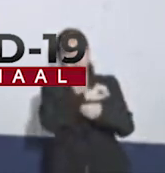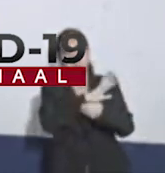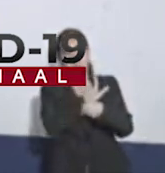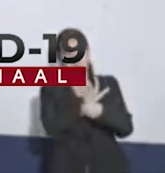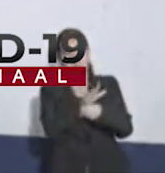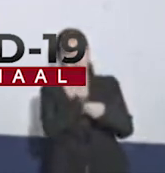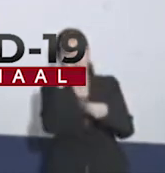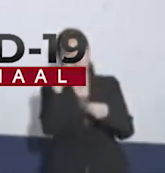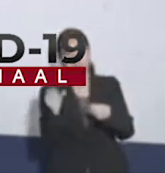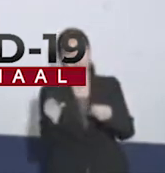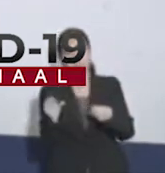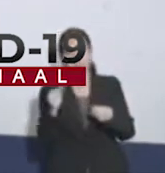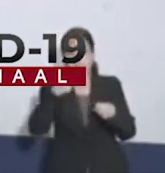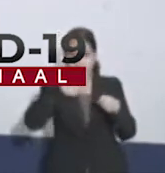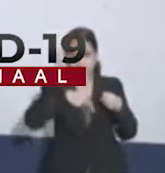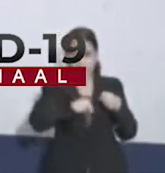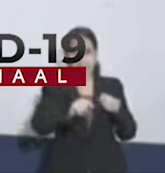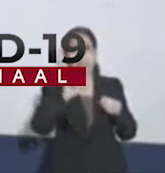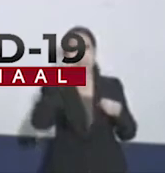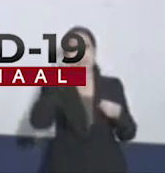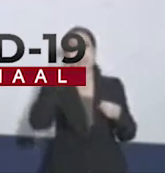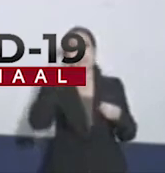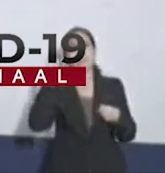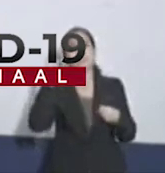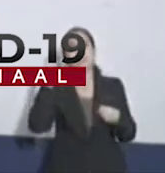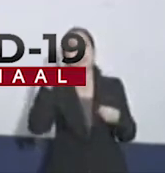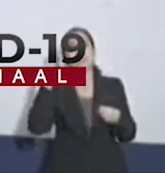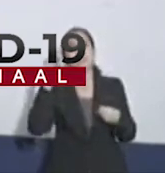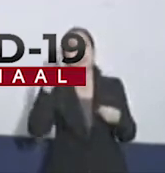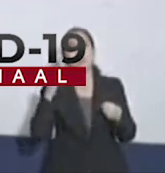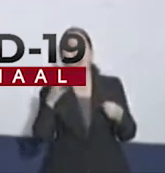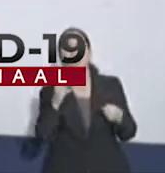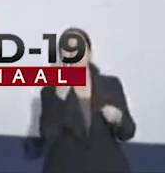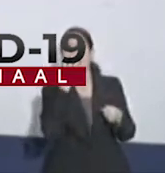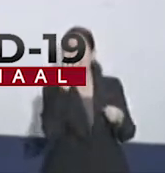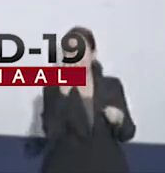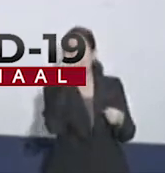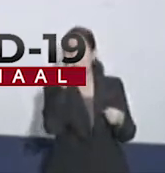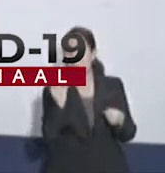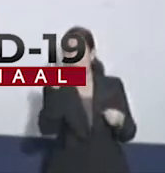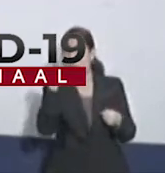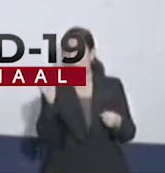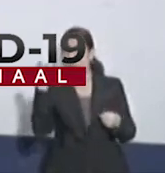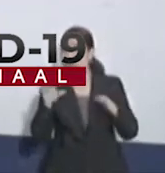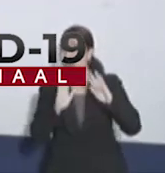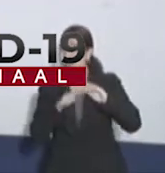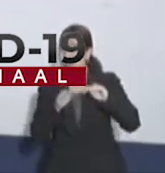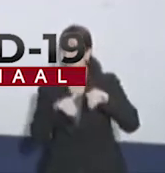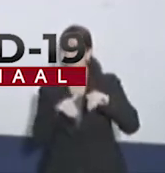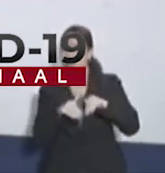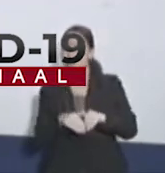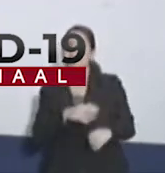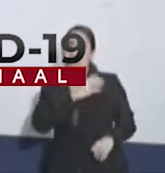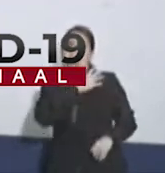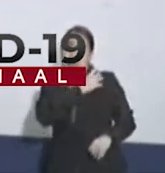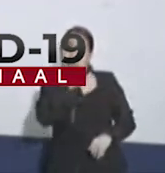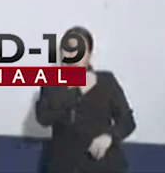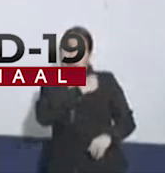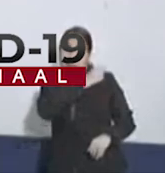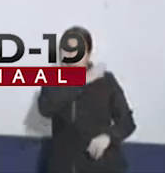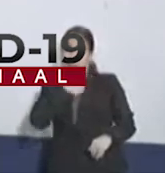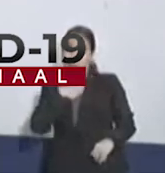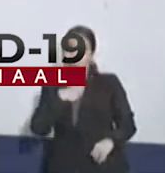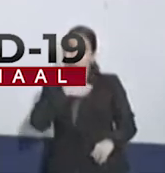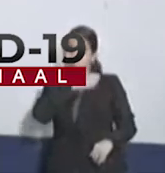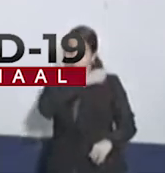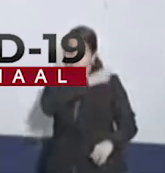coronapatiënt op de IC terechtkomt, die daar minstens 3 weken blijft liggen. Een hartpatiënt, als de operatie goed